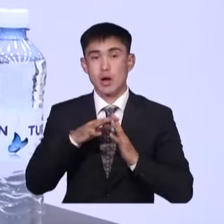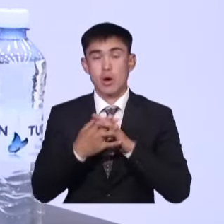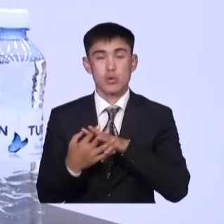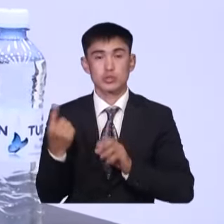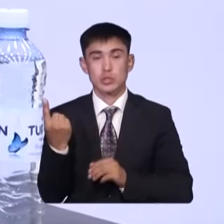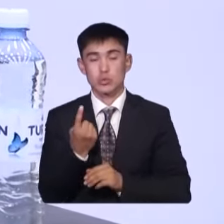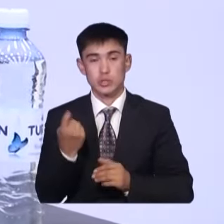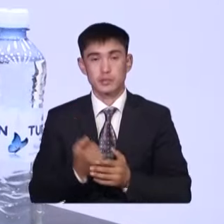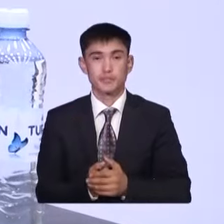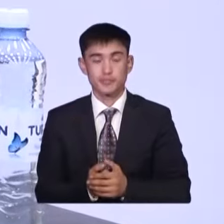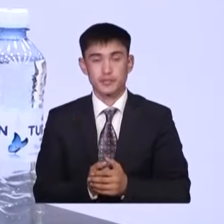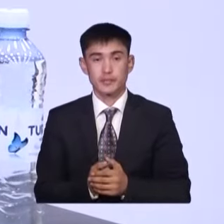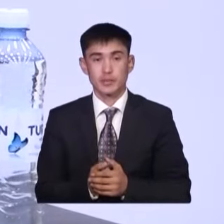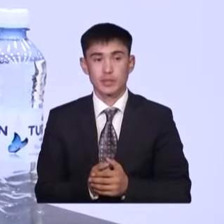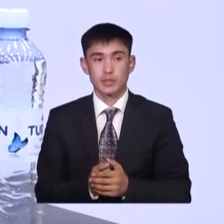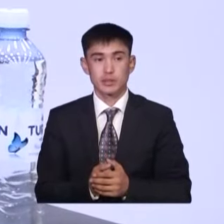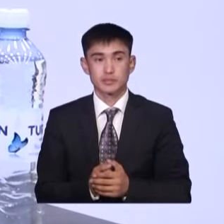шаруашылығы